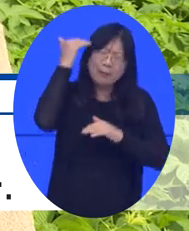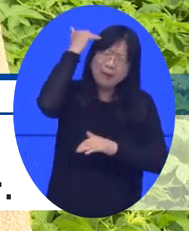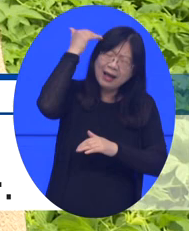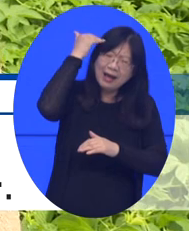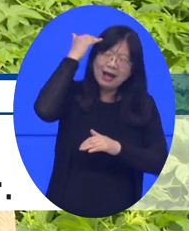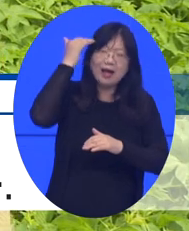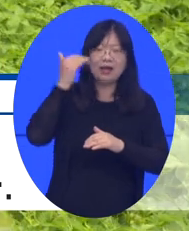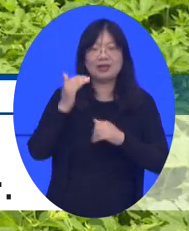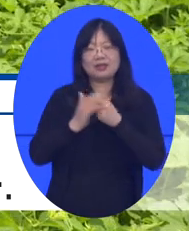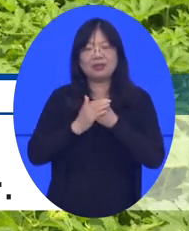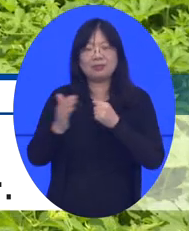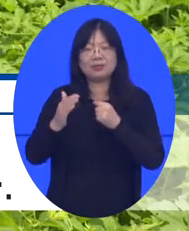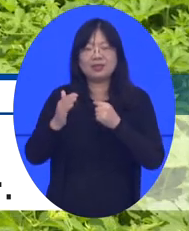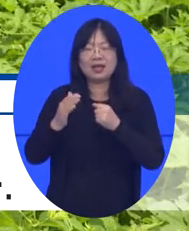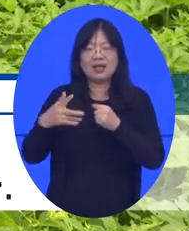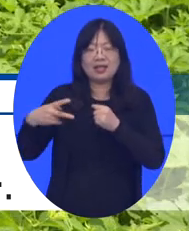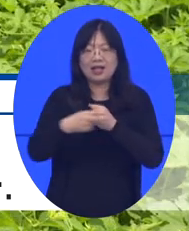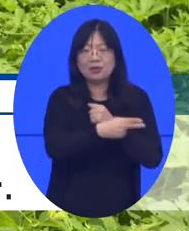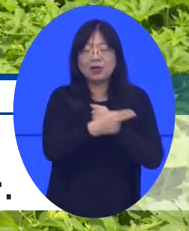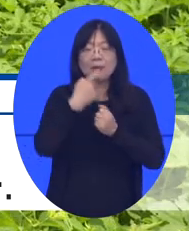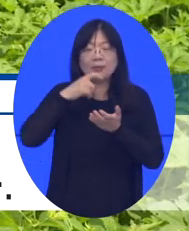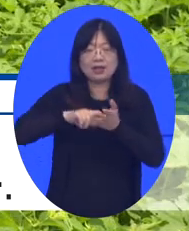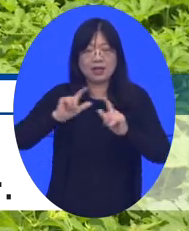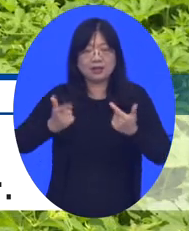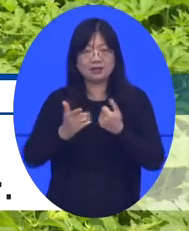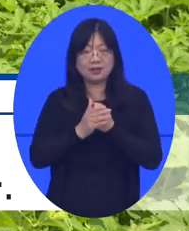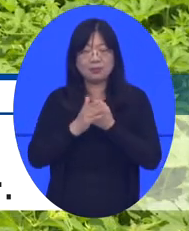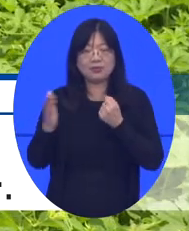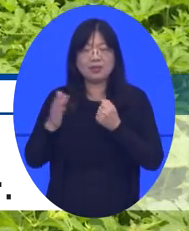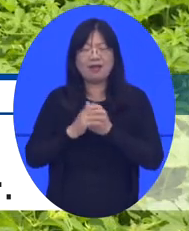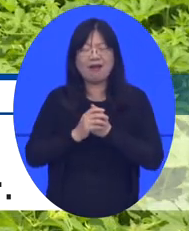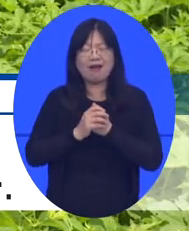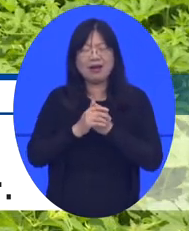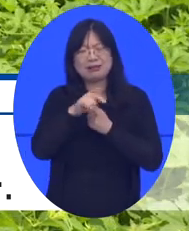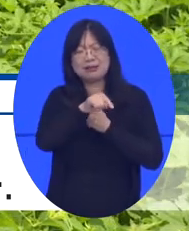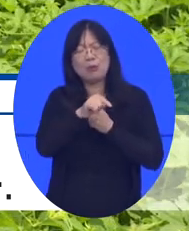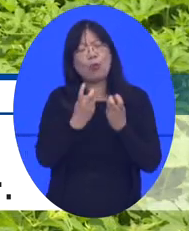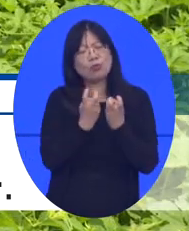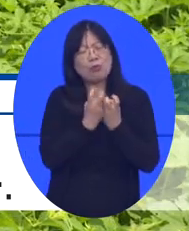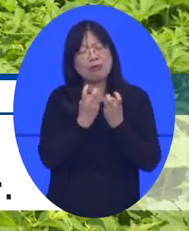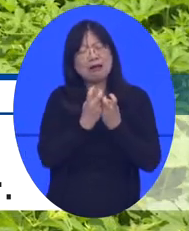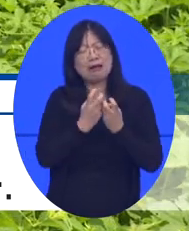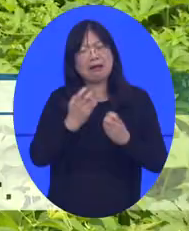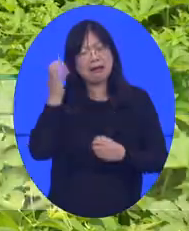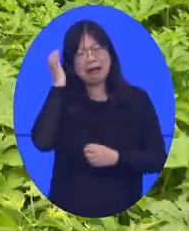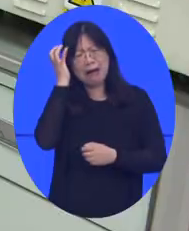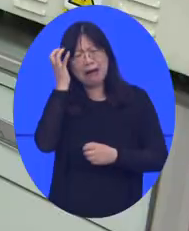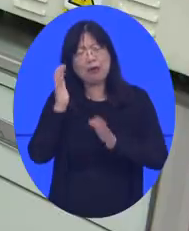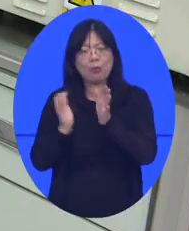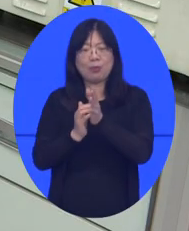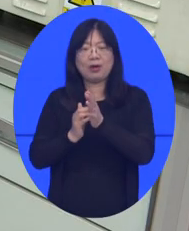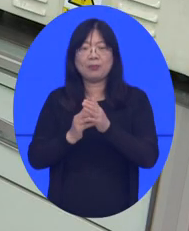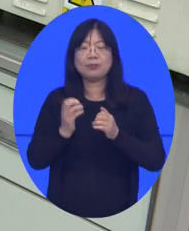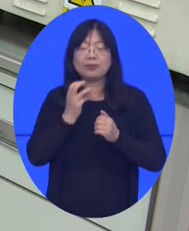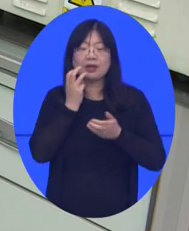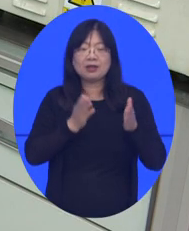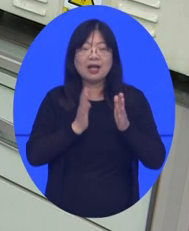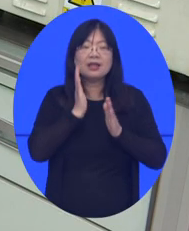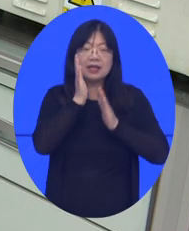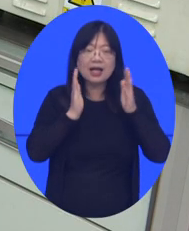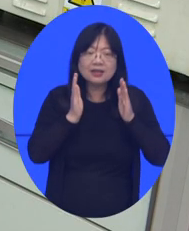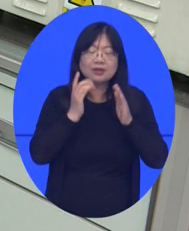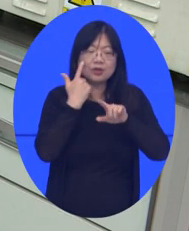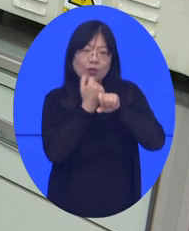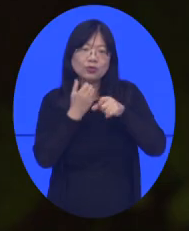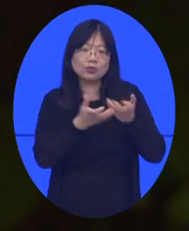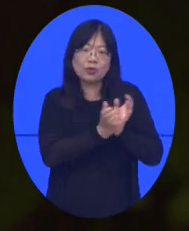못하게 해서 제거도 쉽지 않아서 그동안 골칫거리로 여기고 있었는데. 경기도